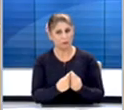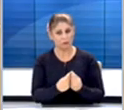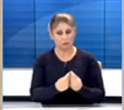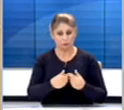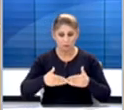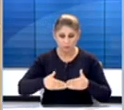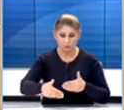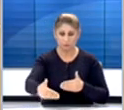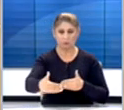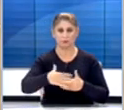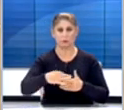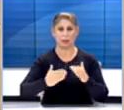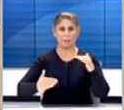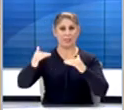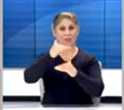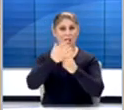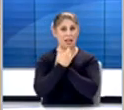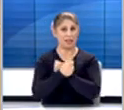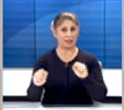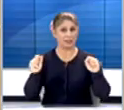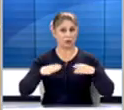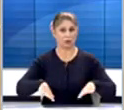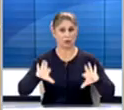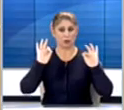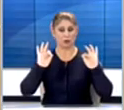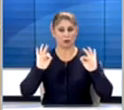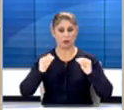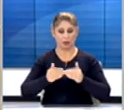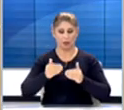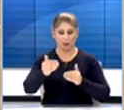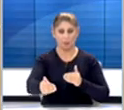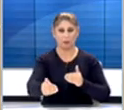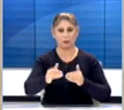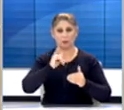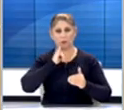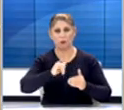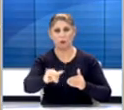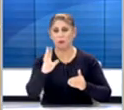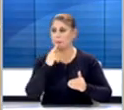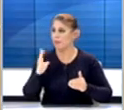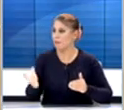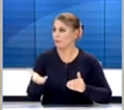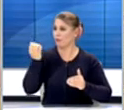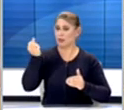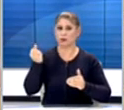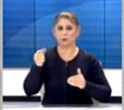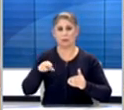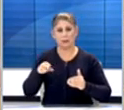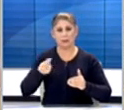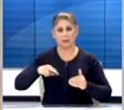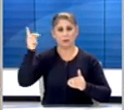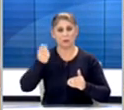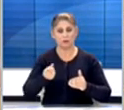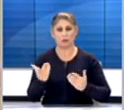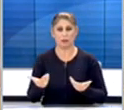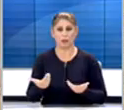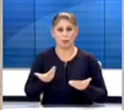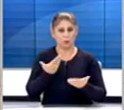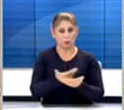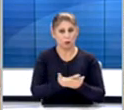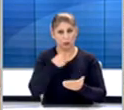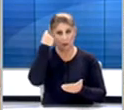θητείες επικεφαλής ανεξάρτητων αρχών να παρατείνονται εσαΐ επειδή δεν μπορούμε να βρούμε μια σχετική πλειοψηφία. Το έχουμε προτείνει